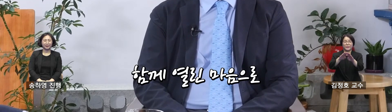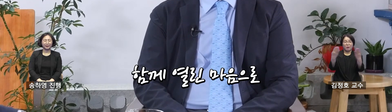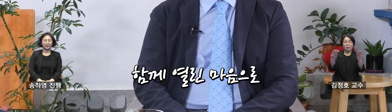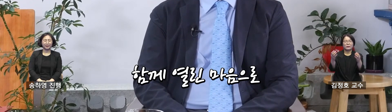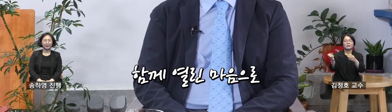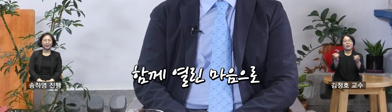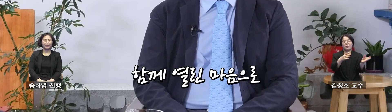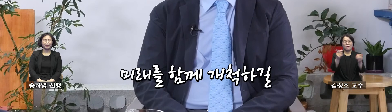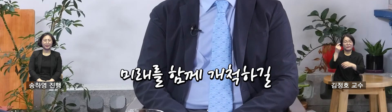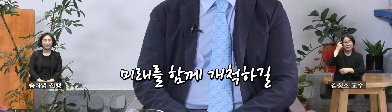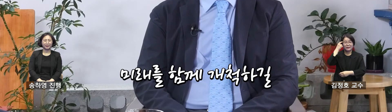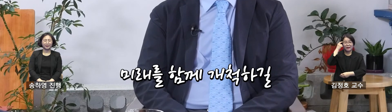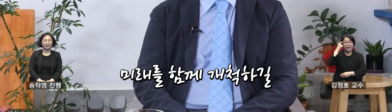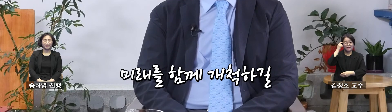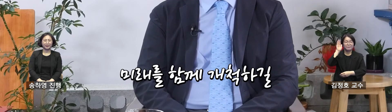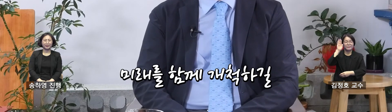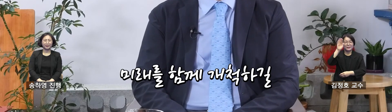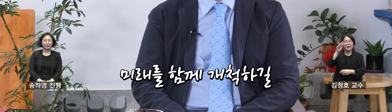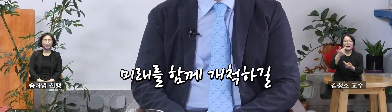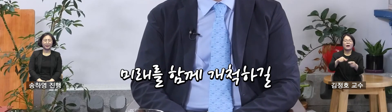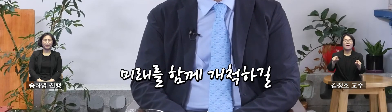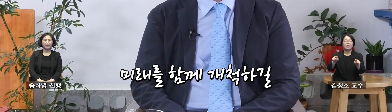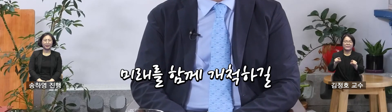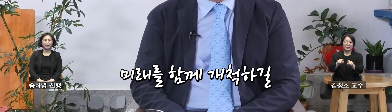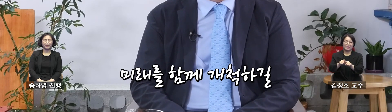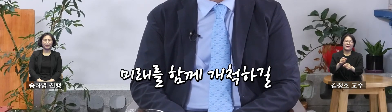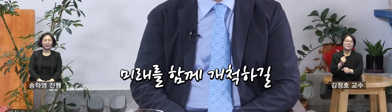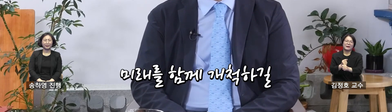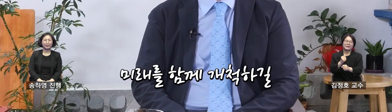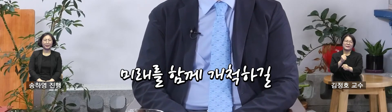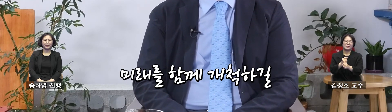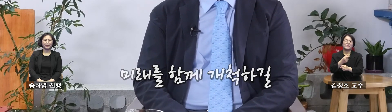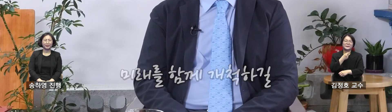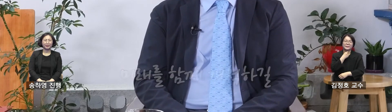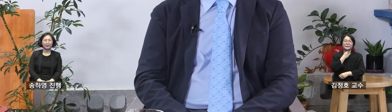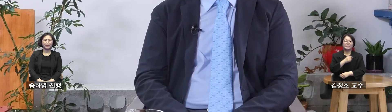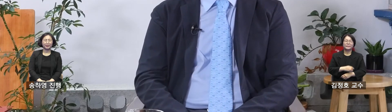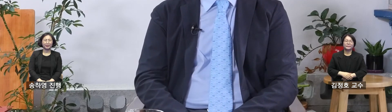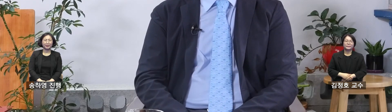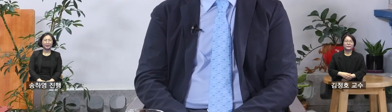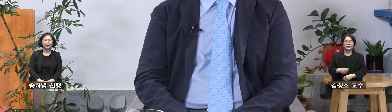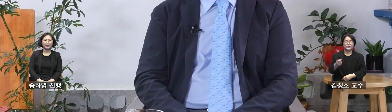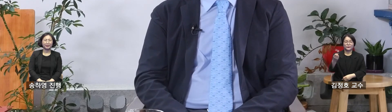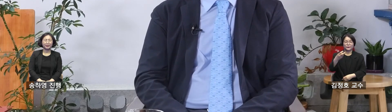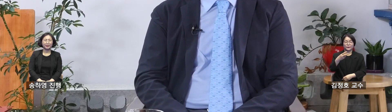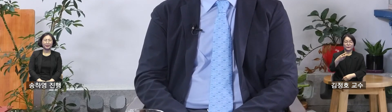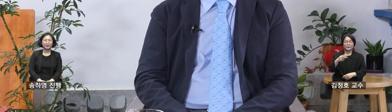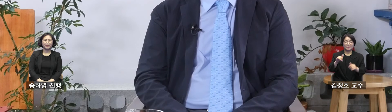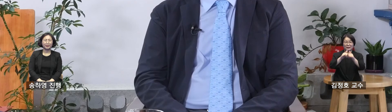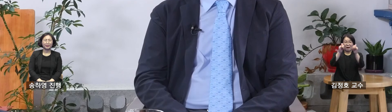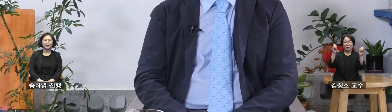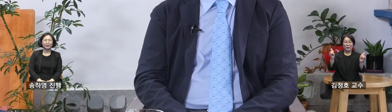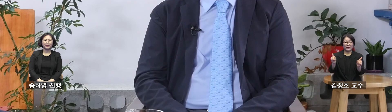대화하고 생각하면서 미래를 같이 개척했으면 합니다. 특히 우리 사회가